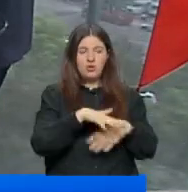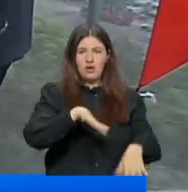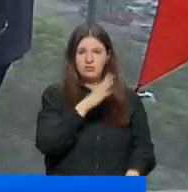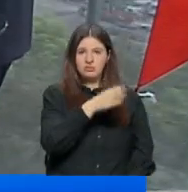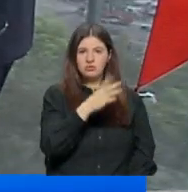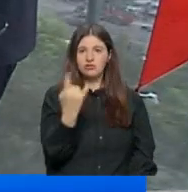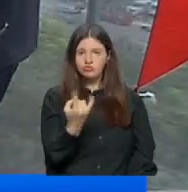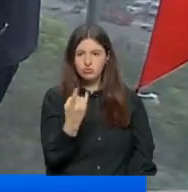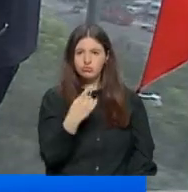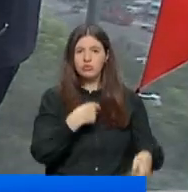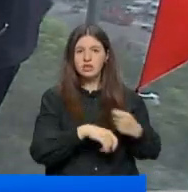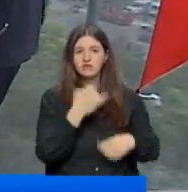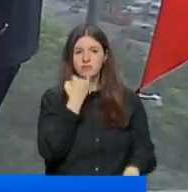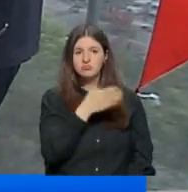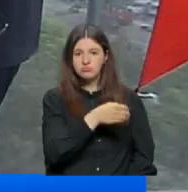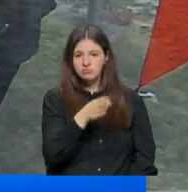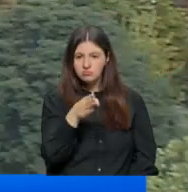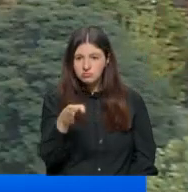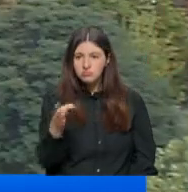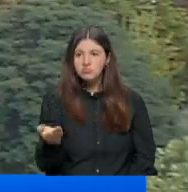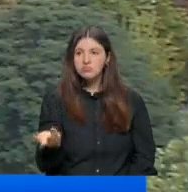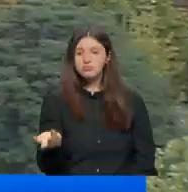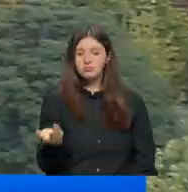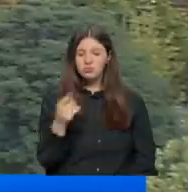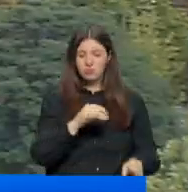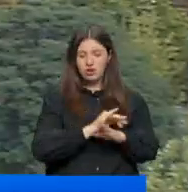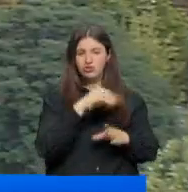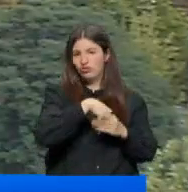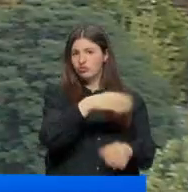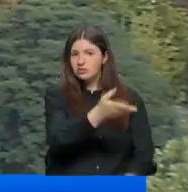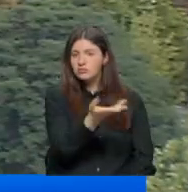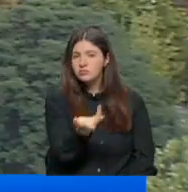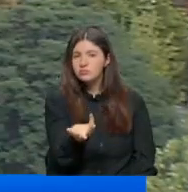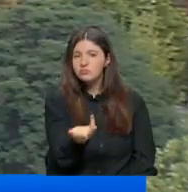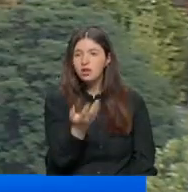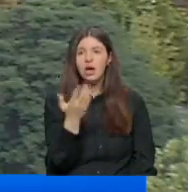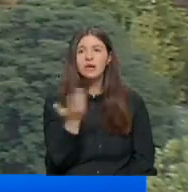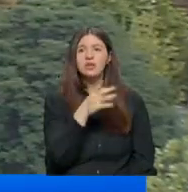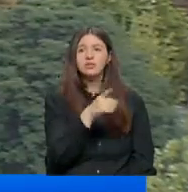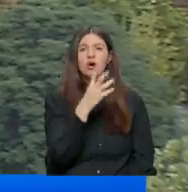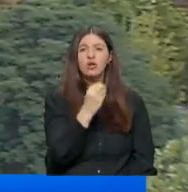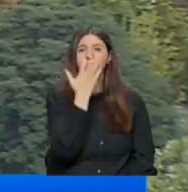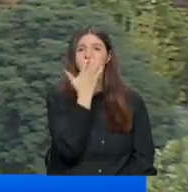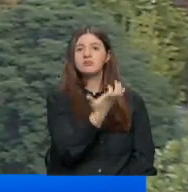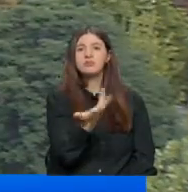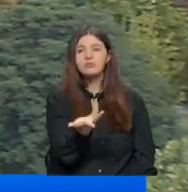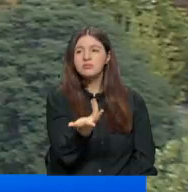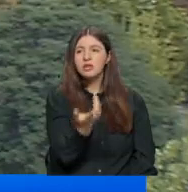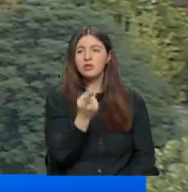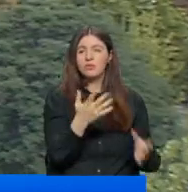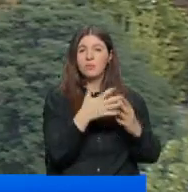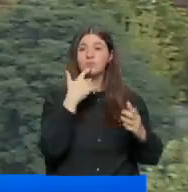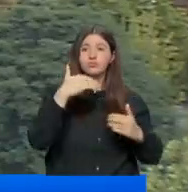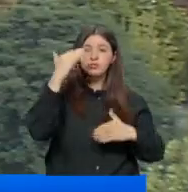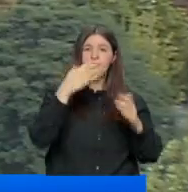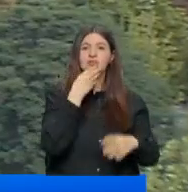sokaktasınız, dolaşıyorsunuz, esnaf ziyareti de yapıyorsunuz. Yani bu hayatın içindesiniz. Nasıl size olan ilgi? Mesela